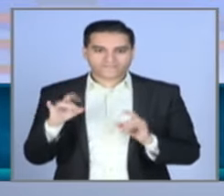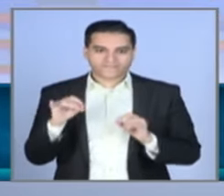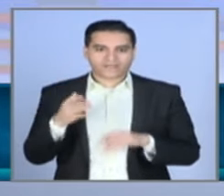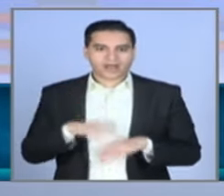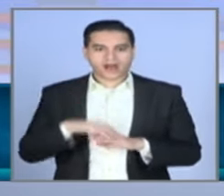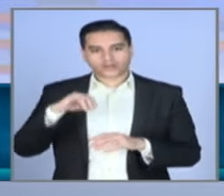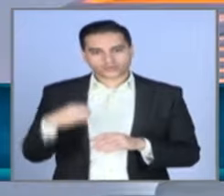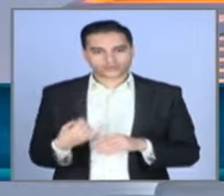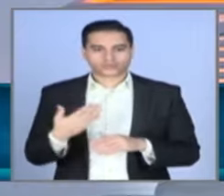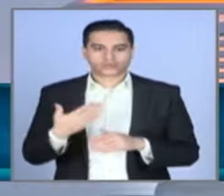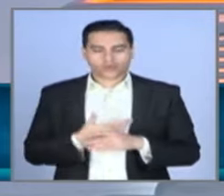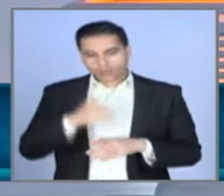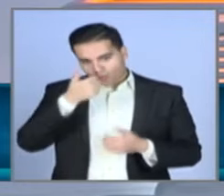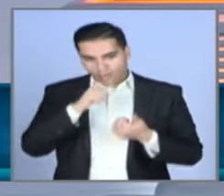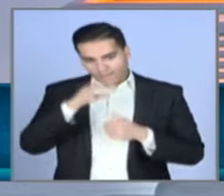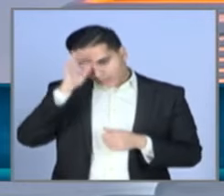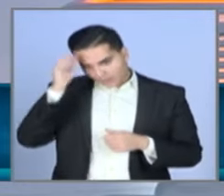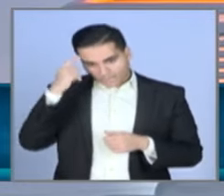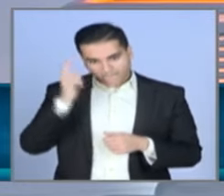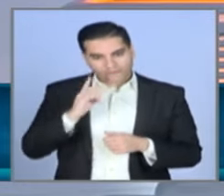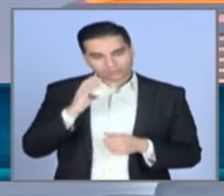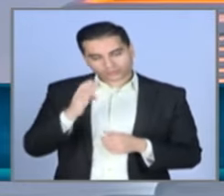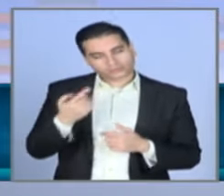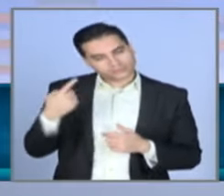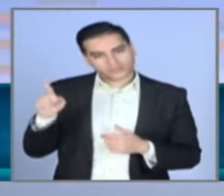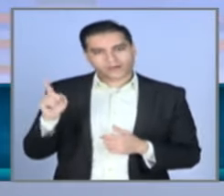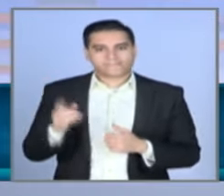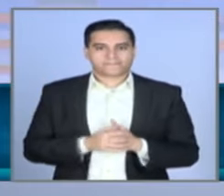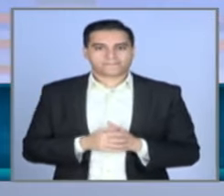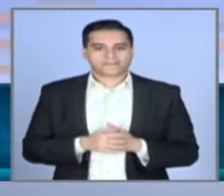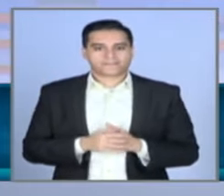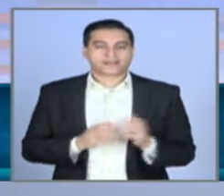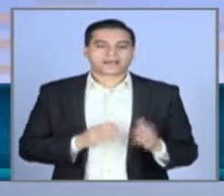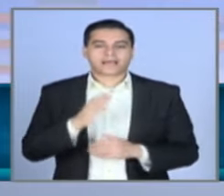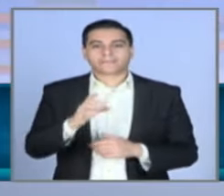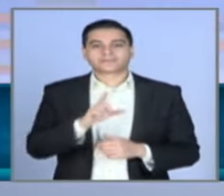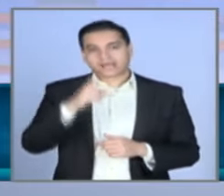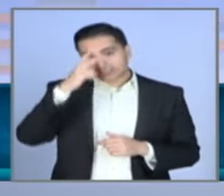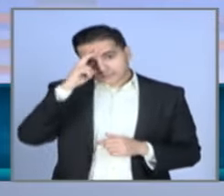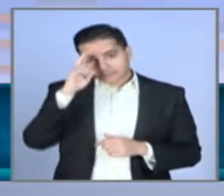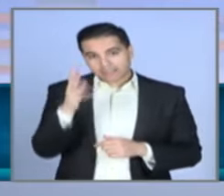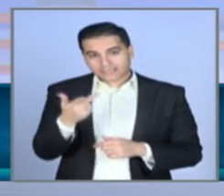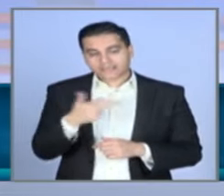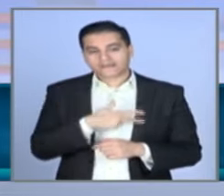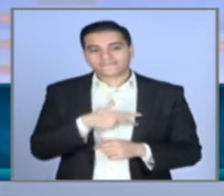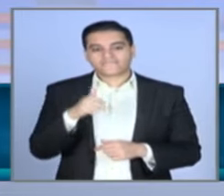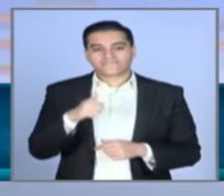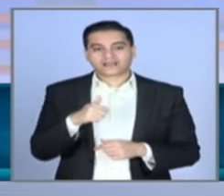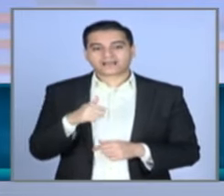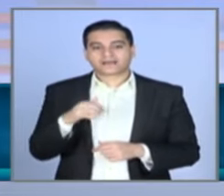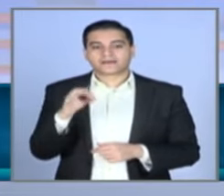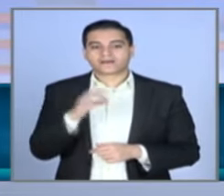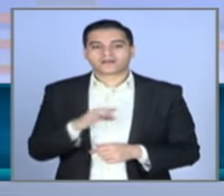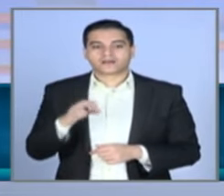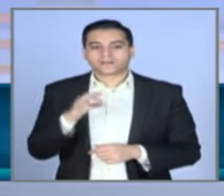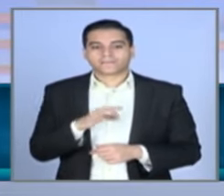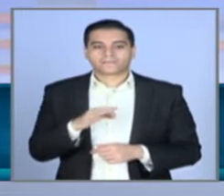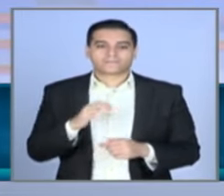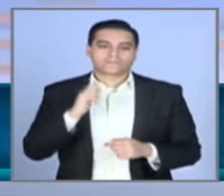50-50 لسؤال العلوم، لو ما عرفتوش تجاوبوه. الإجابة الصحيحة: في سيوة،